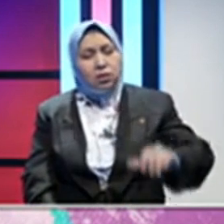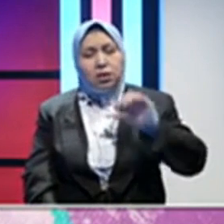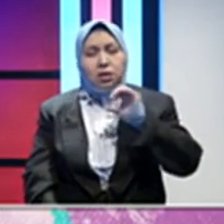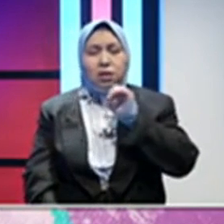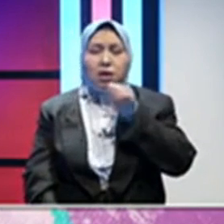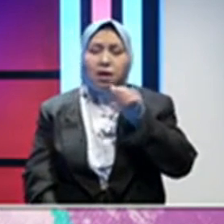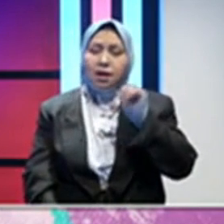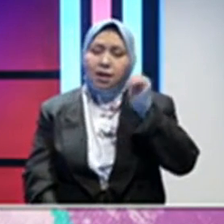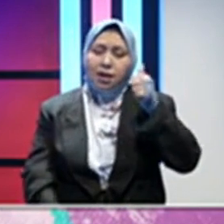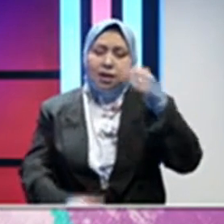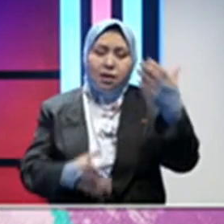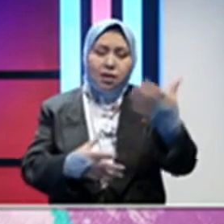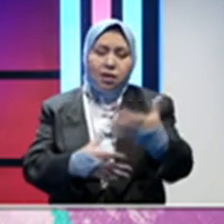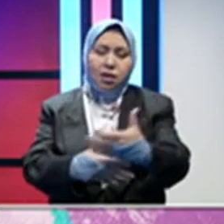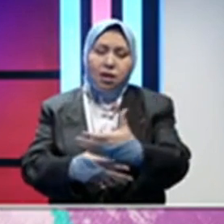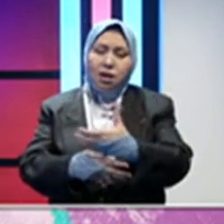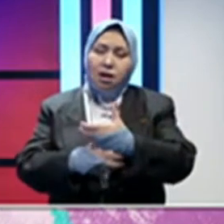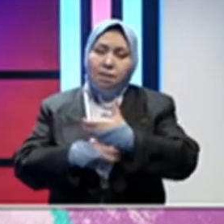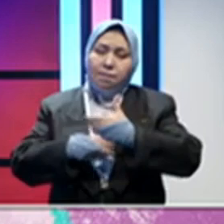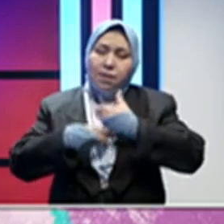يلقاها